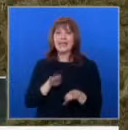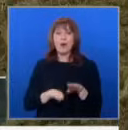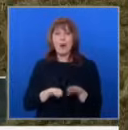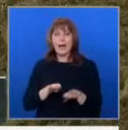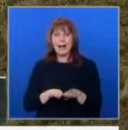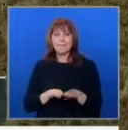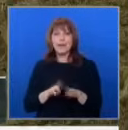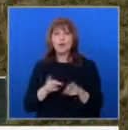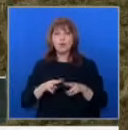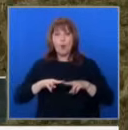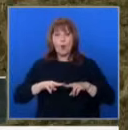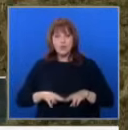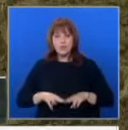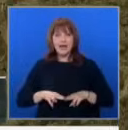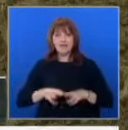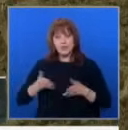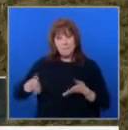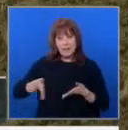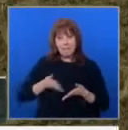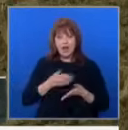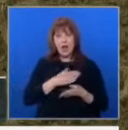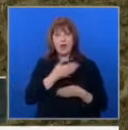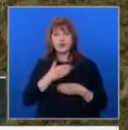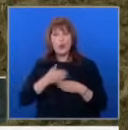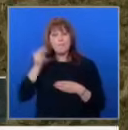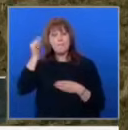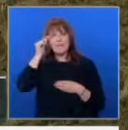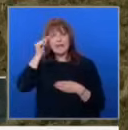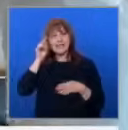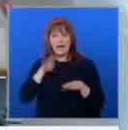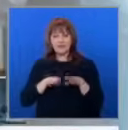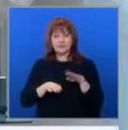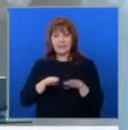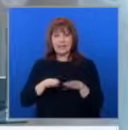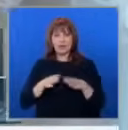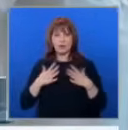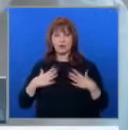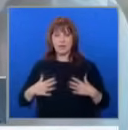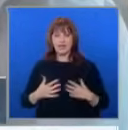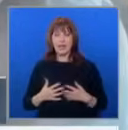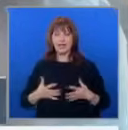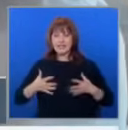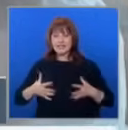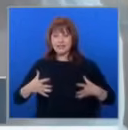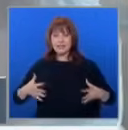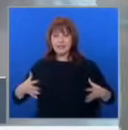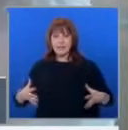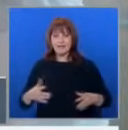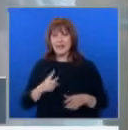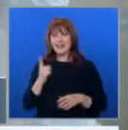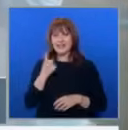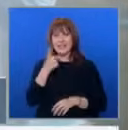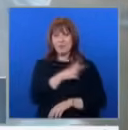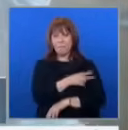които остава да свалиш до паметта на теглото на самото ти тяло. Затлъстяването, освен медицински,